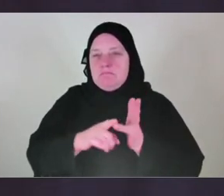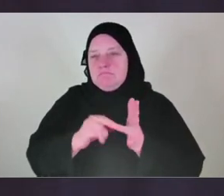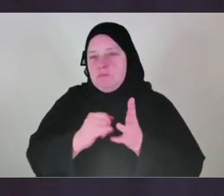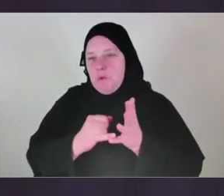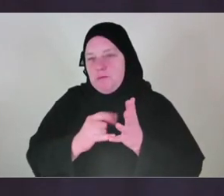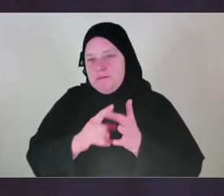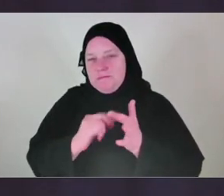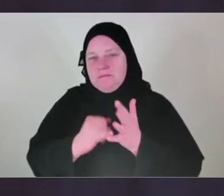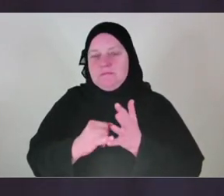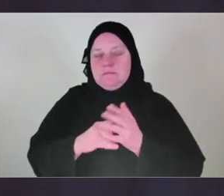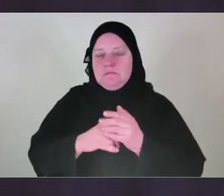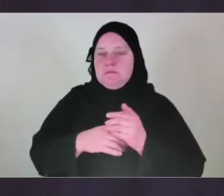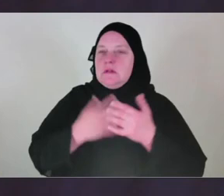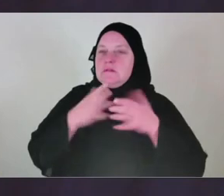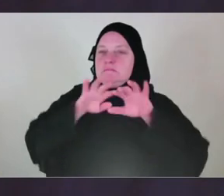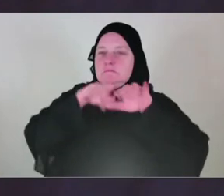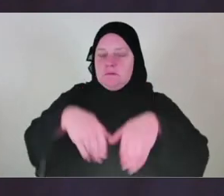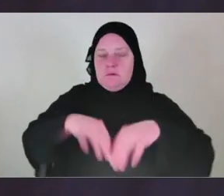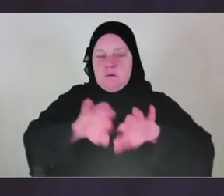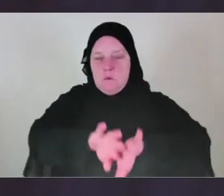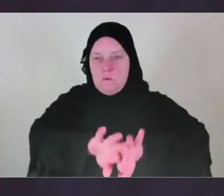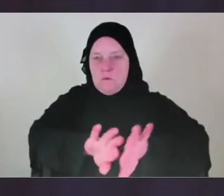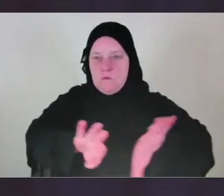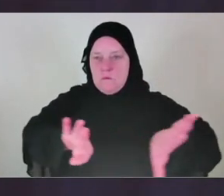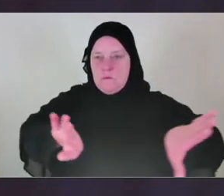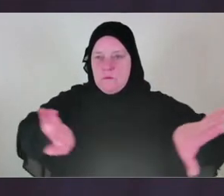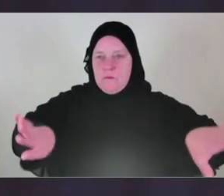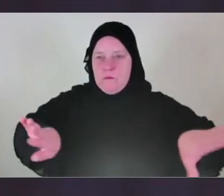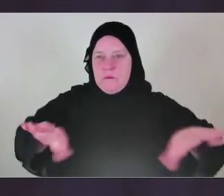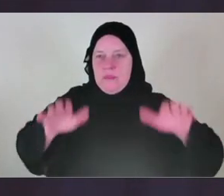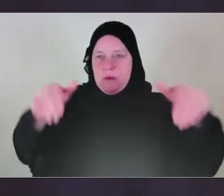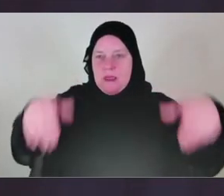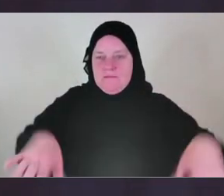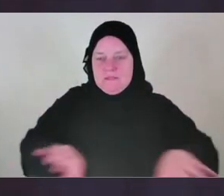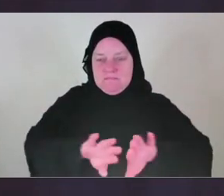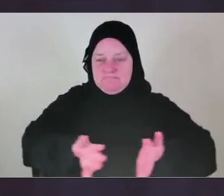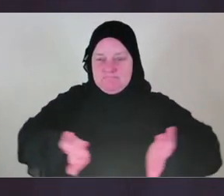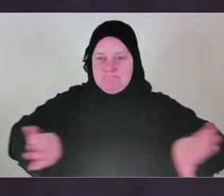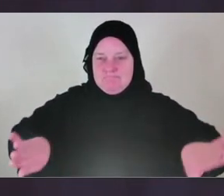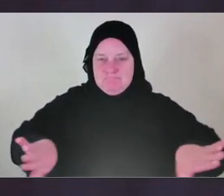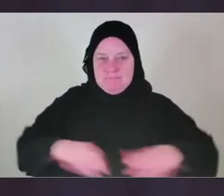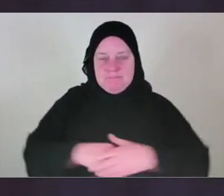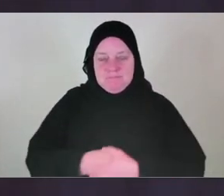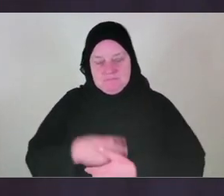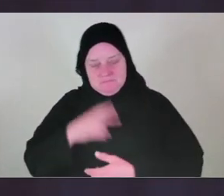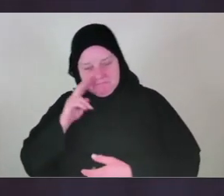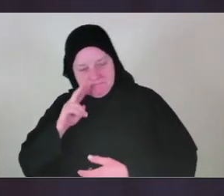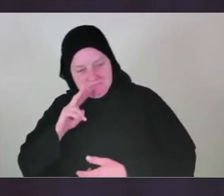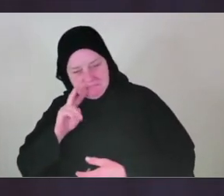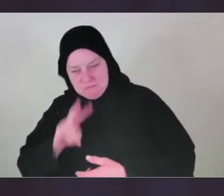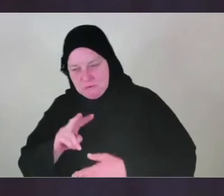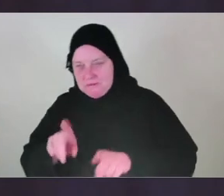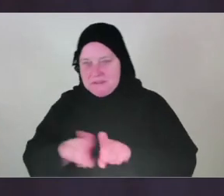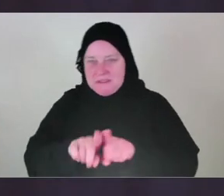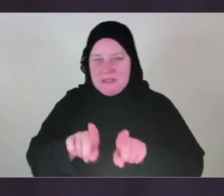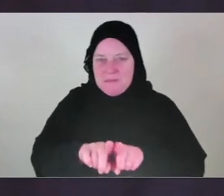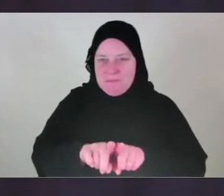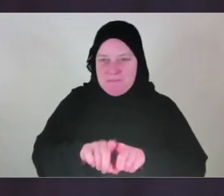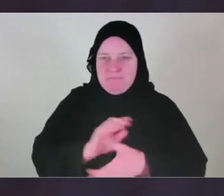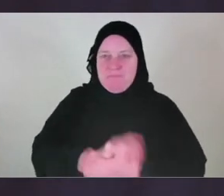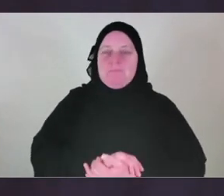وَشَبِيهُ عِيسَى بْنُ مَرْيَمَ قُدِّسَتْ أُمٌ وَلَدَتْهُ قَدْ خُلِقَتْ طَاهِرَةً